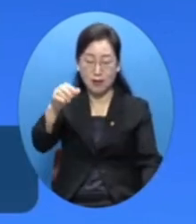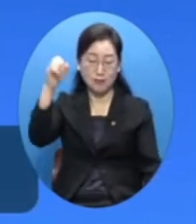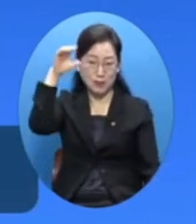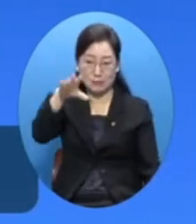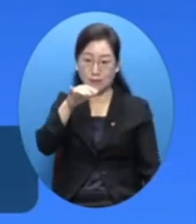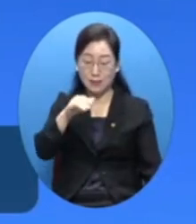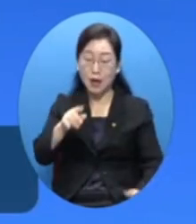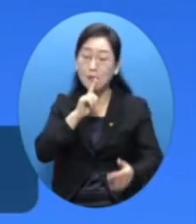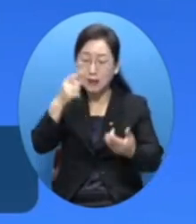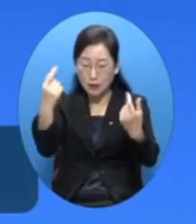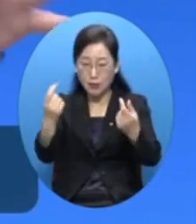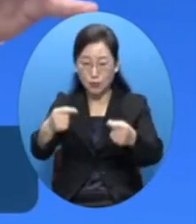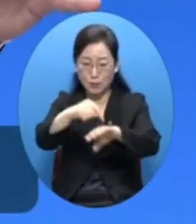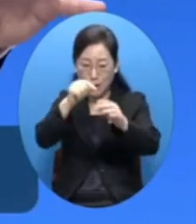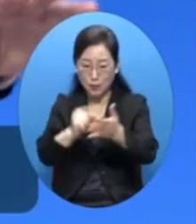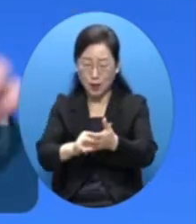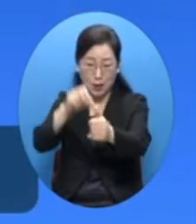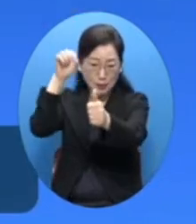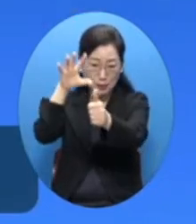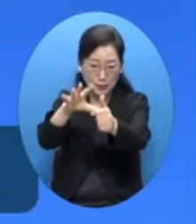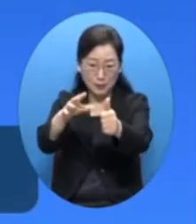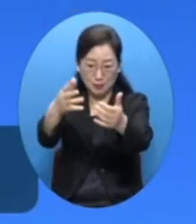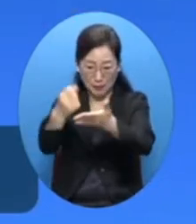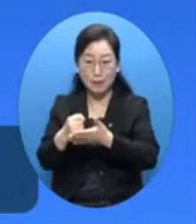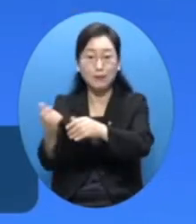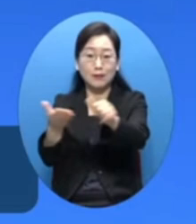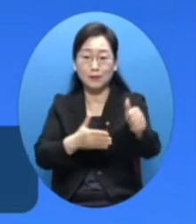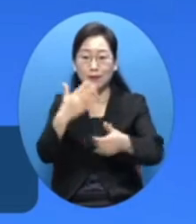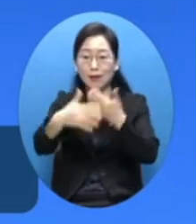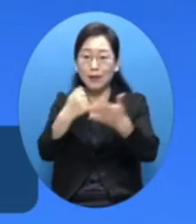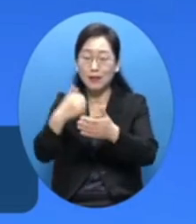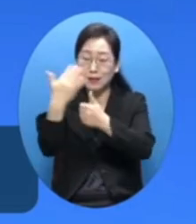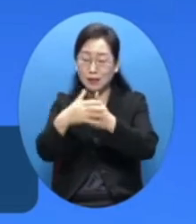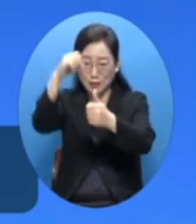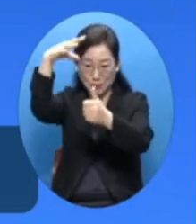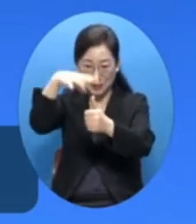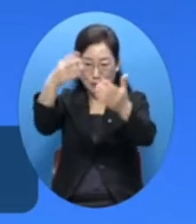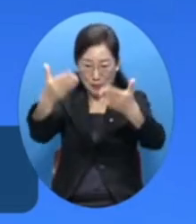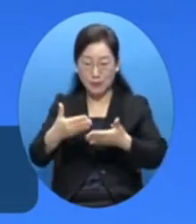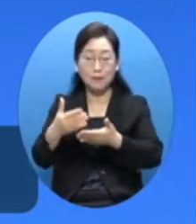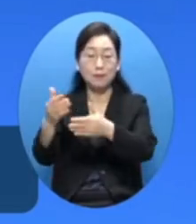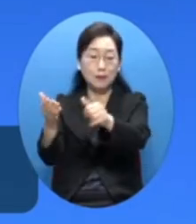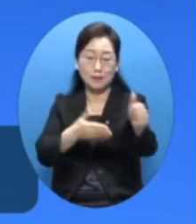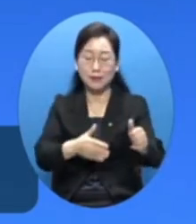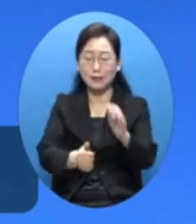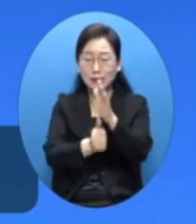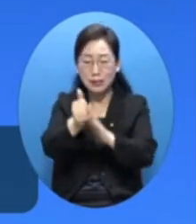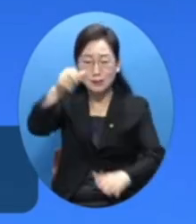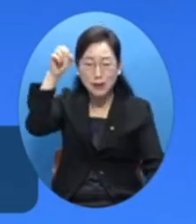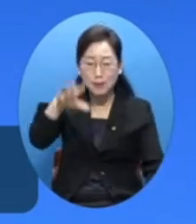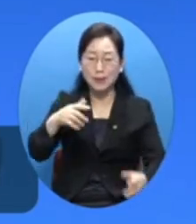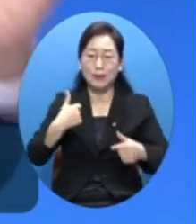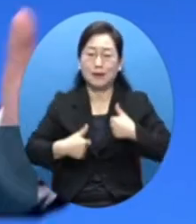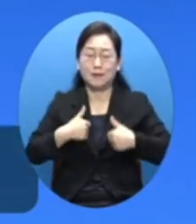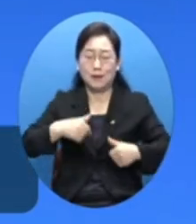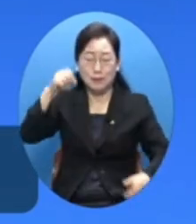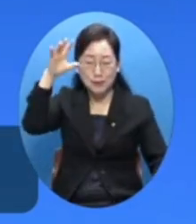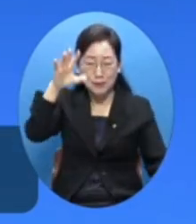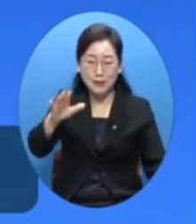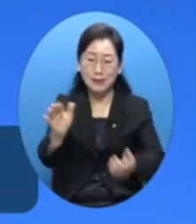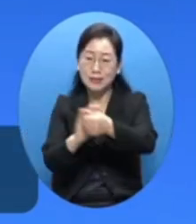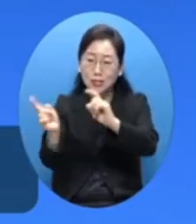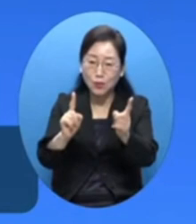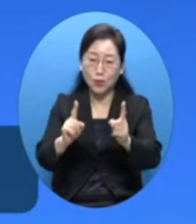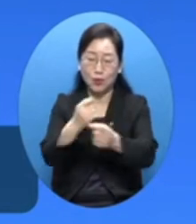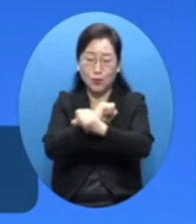오늘 여러분 마음 가운데 주님의 빛이 비춰지게 되길 바랍니다. 하나님의 은혜의 빛이 비춰지게 되길 바랍니다. 희망의 빛, 기쁨의 빛, 치료의 빛,